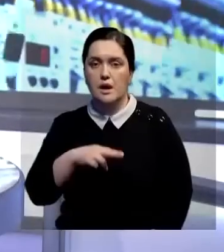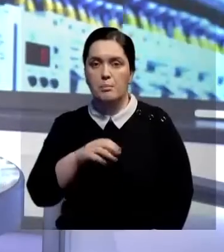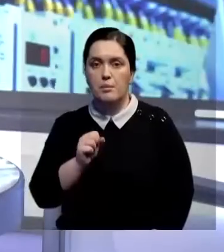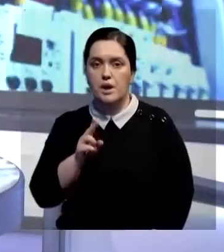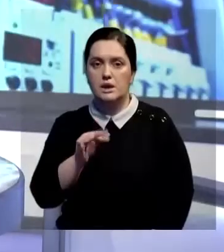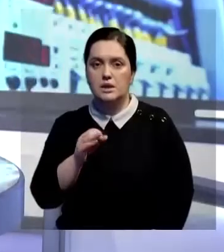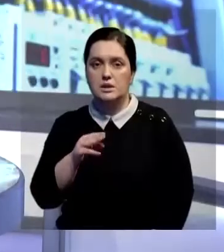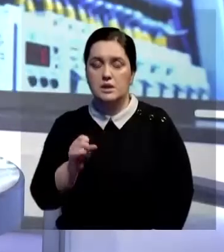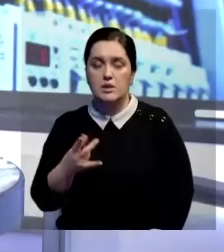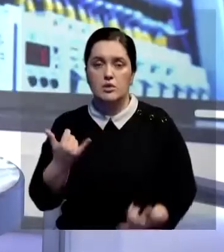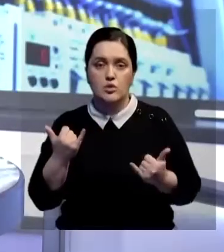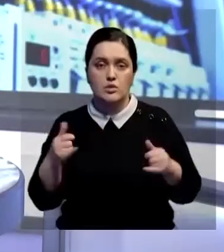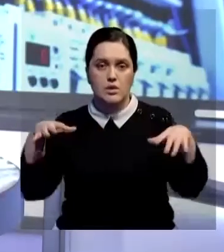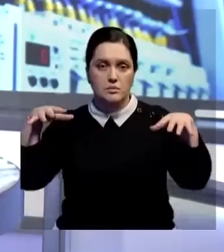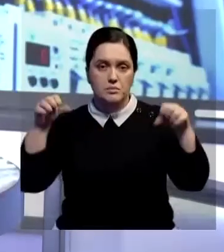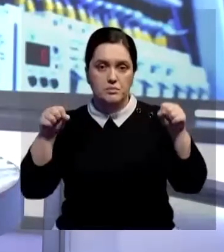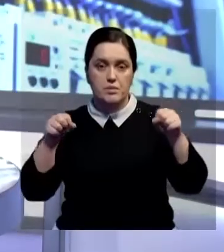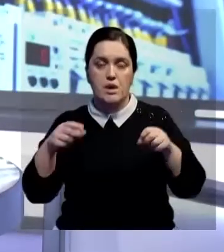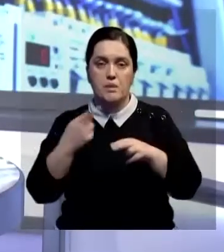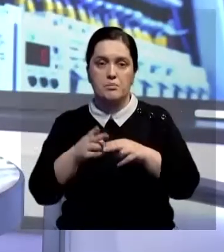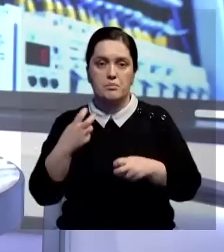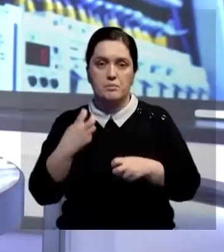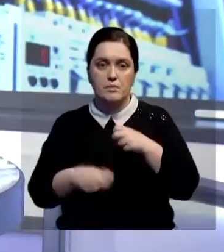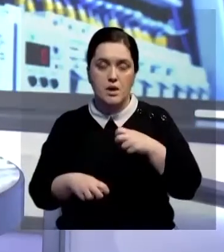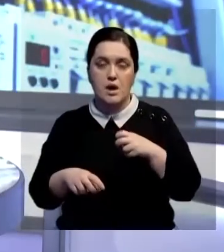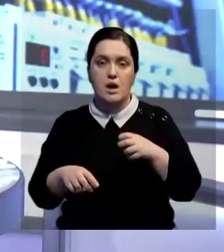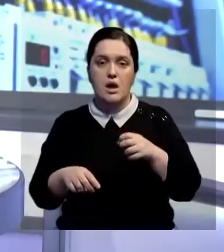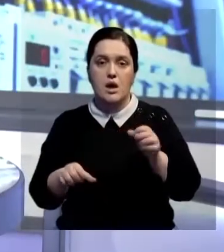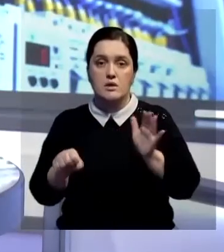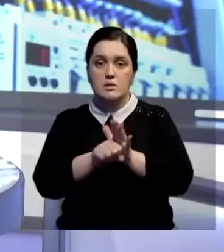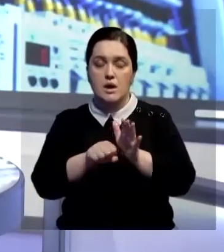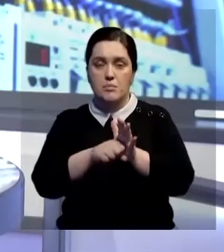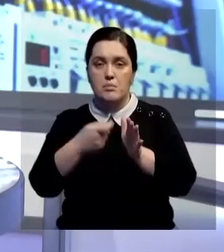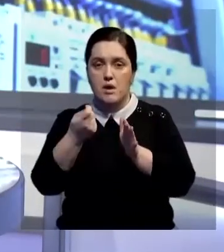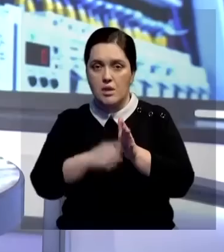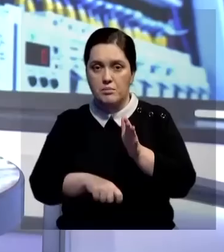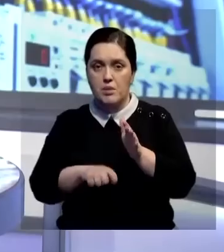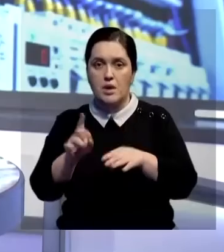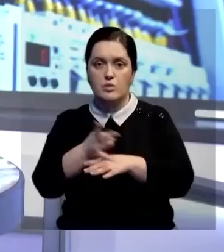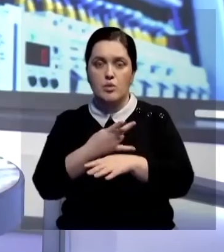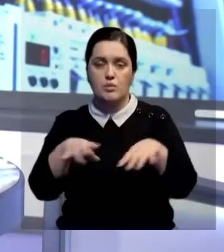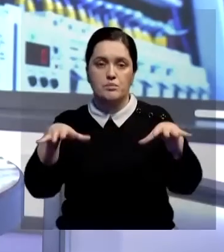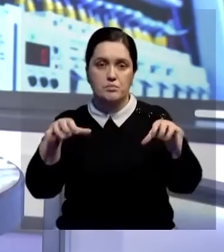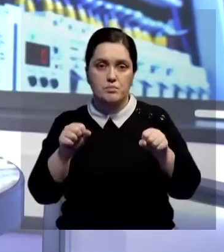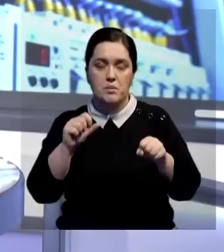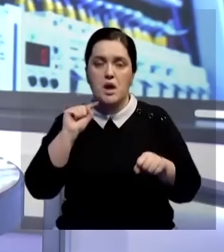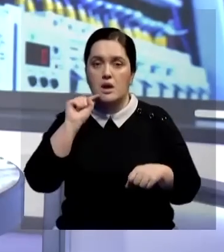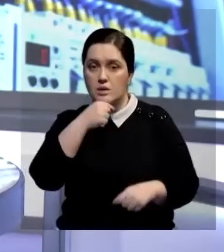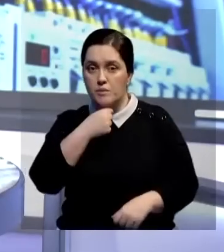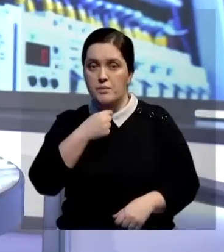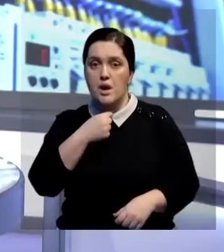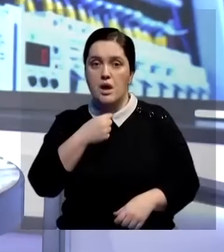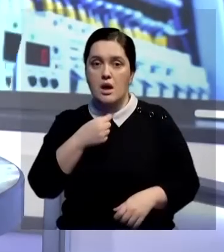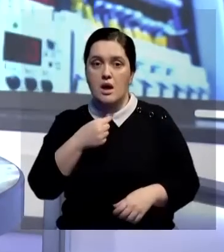Пакистан сегодня остался без электричества после сбоя в системе. Каждую зиму власти отключают генераторы на ночь, чтобы сэкономить топливо.